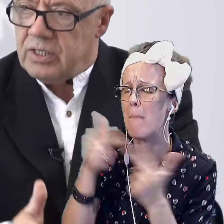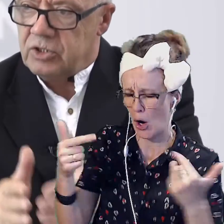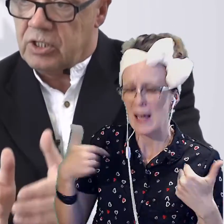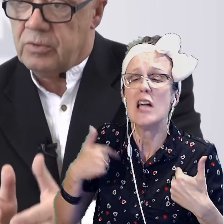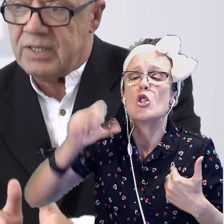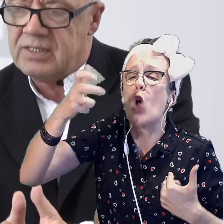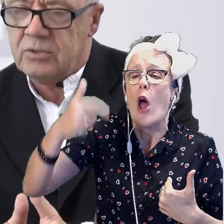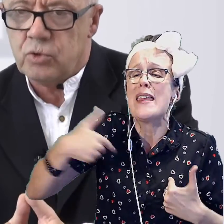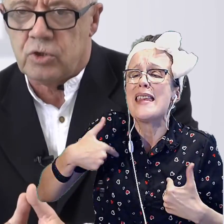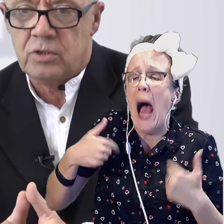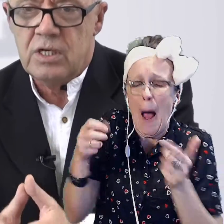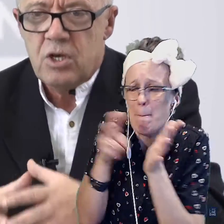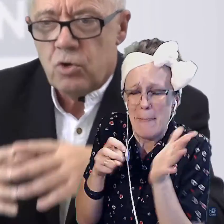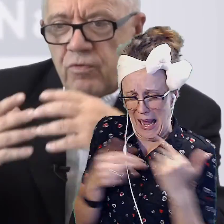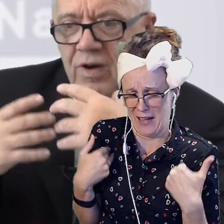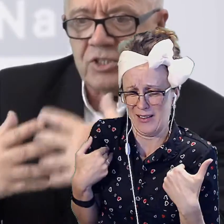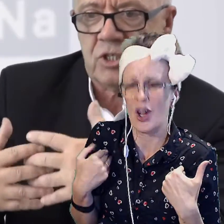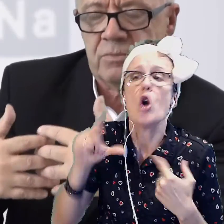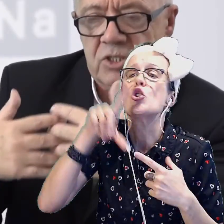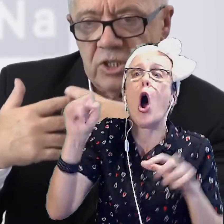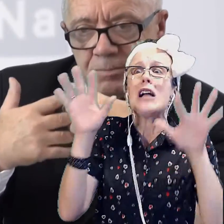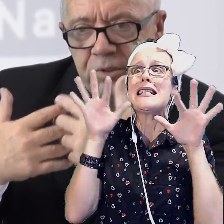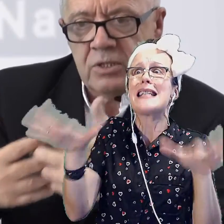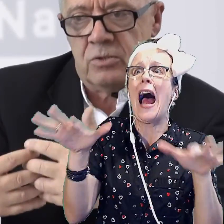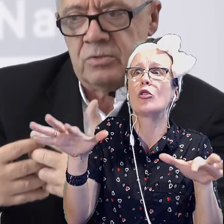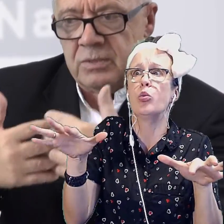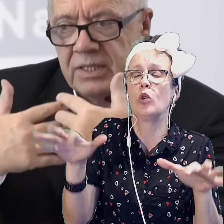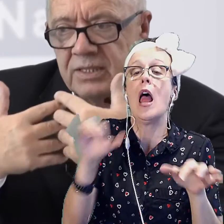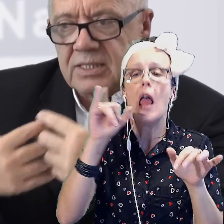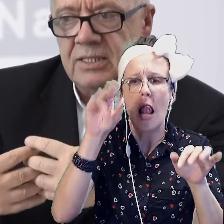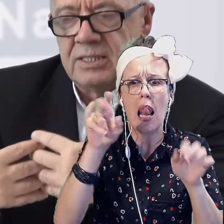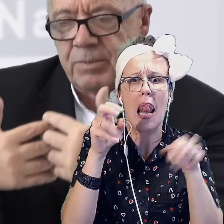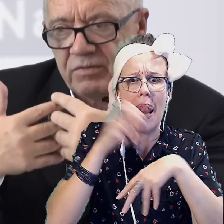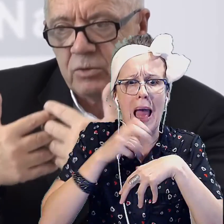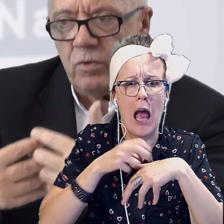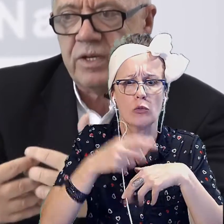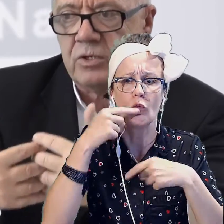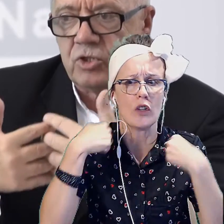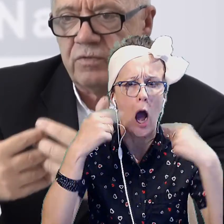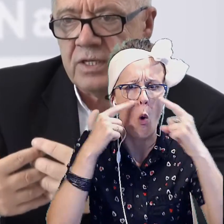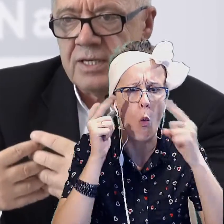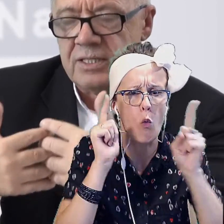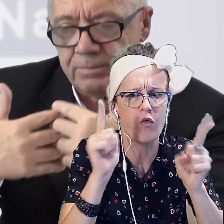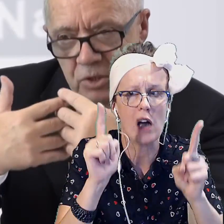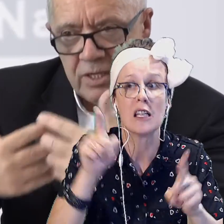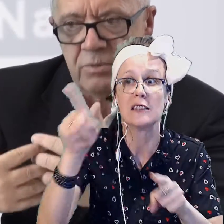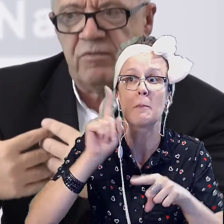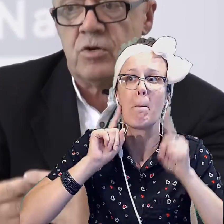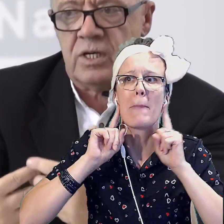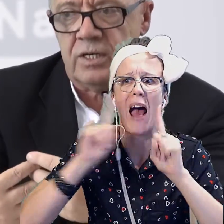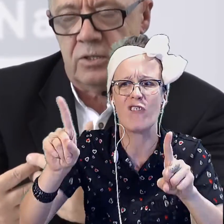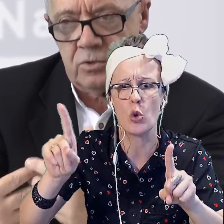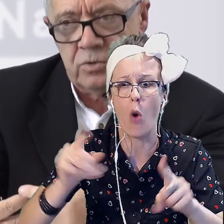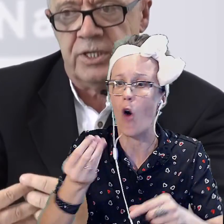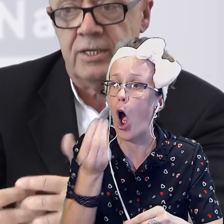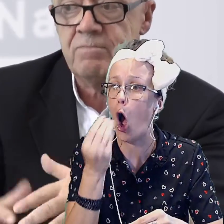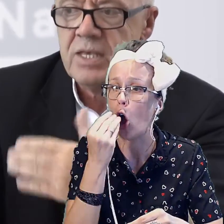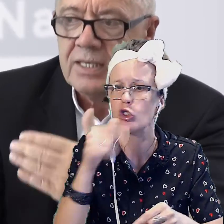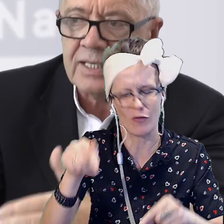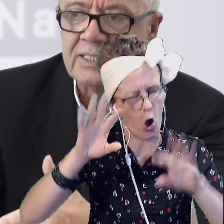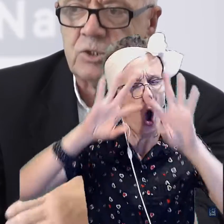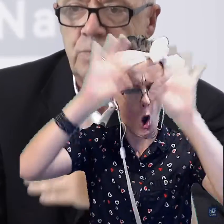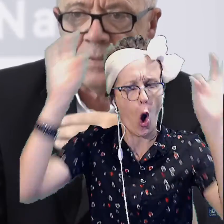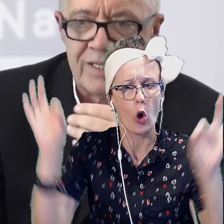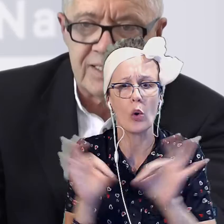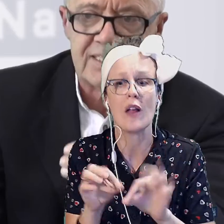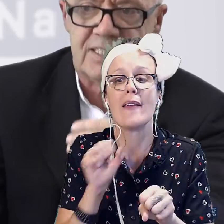ci brakuje czego ma za dużo uważam że kpiną z medycyny z prawidłowego żywienia zbiorem i w ogóle ogólnie